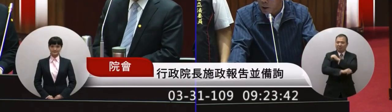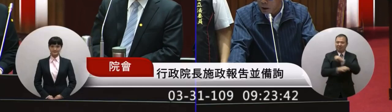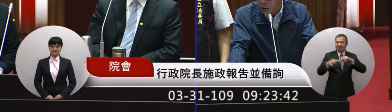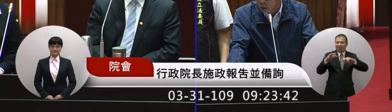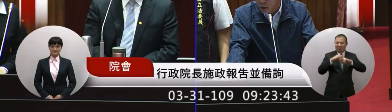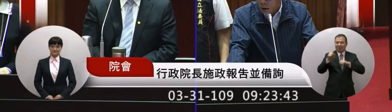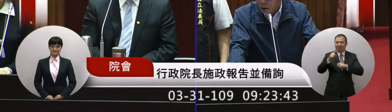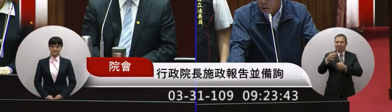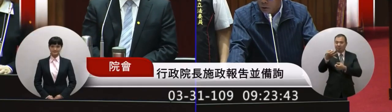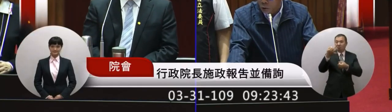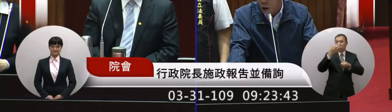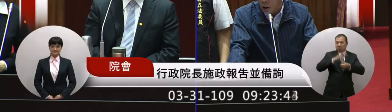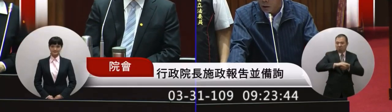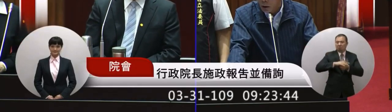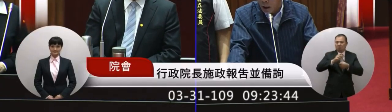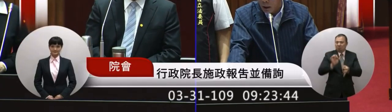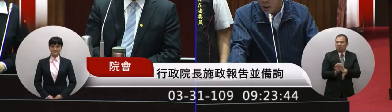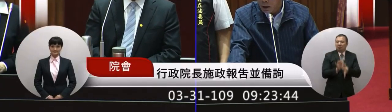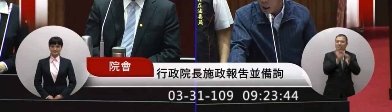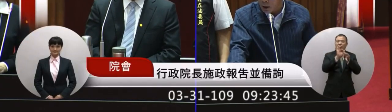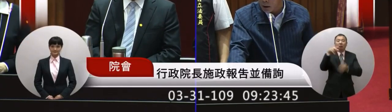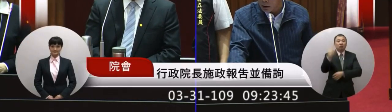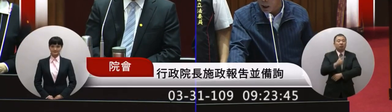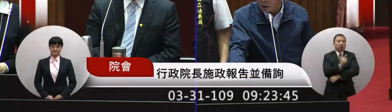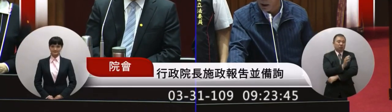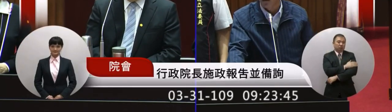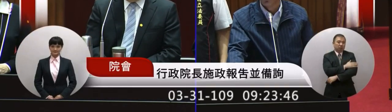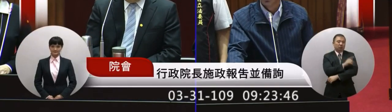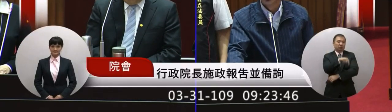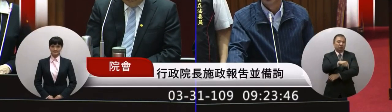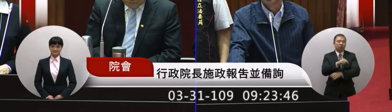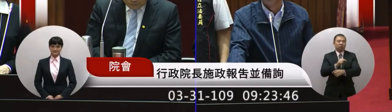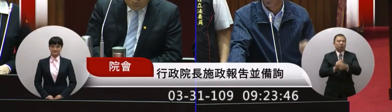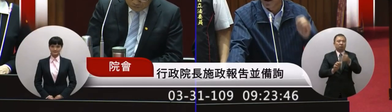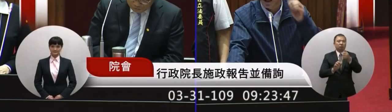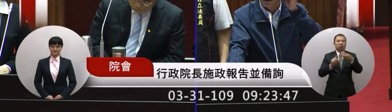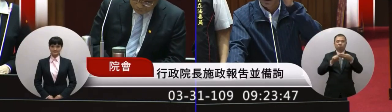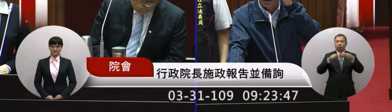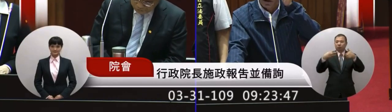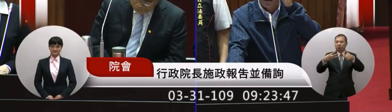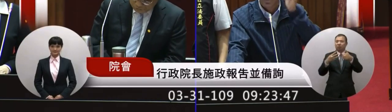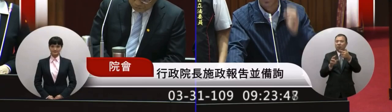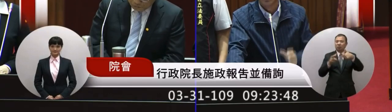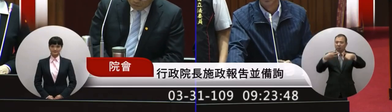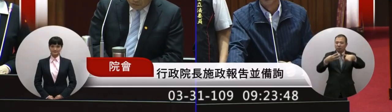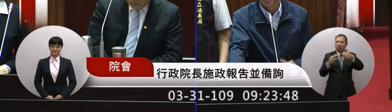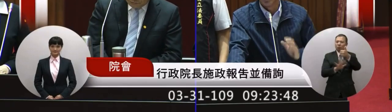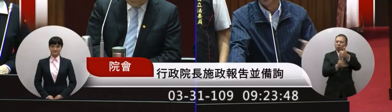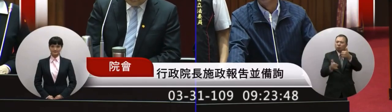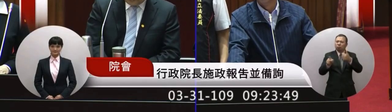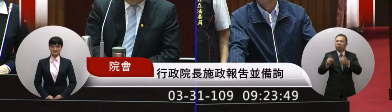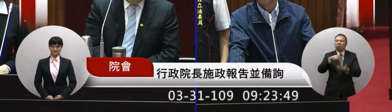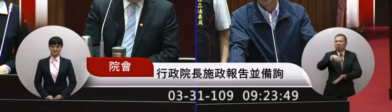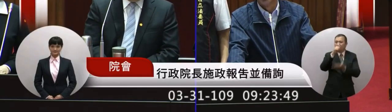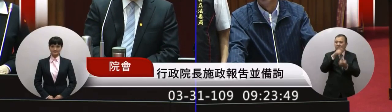当然，陈美玲主委一再的强调，就是不会让离岛的建设